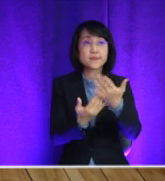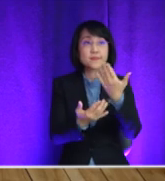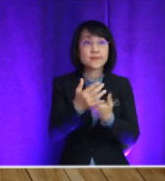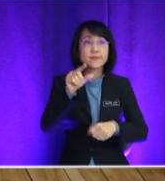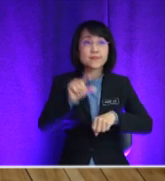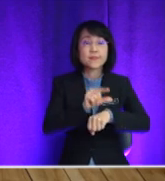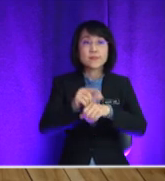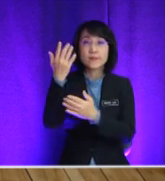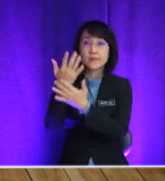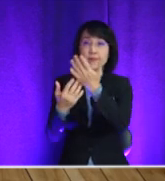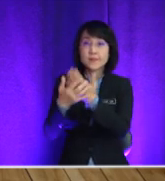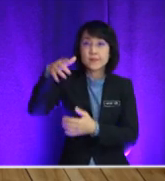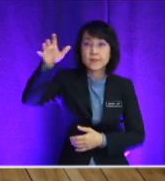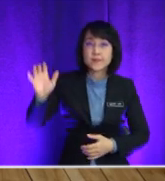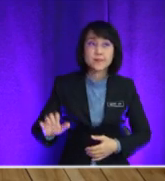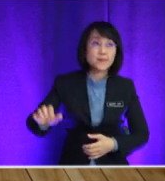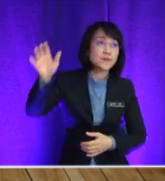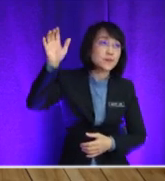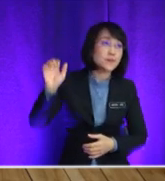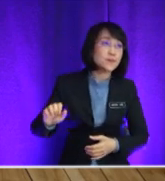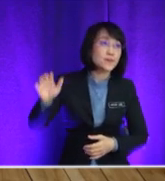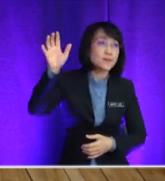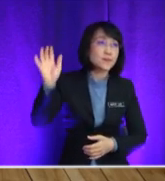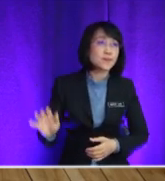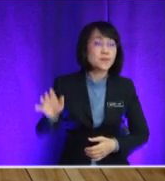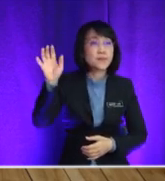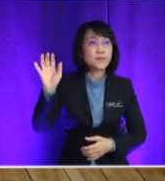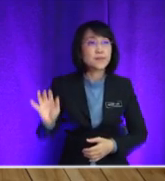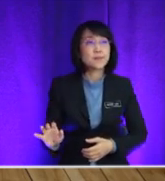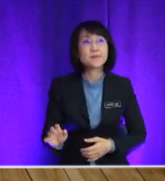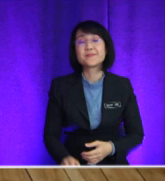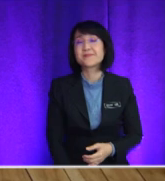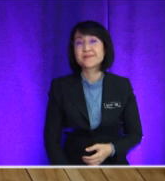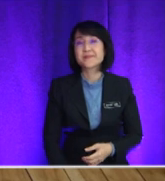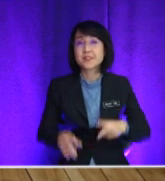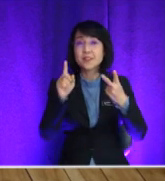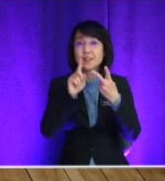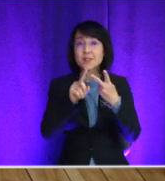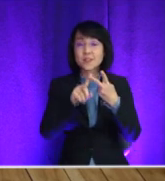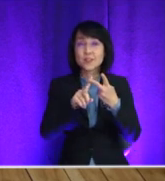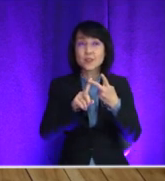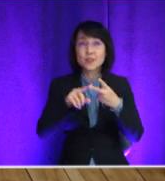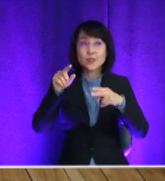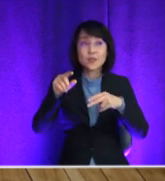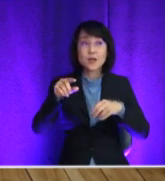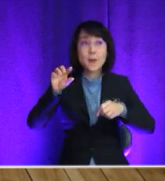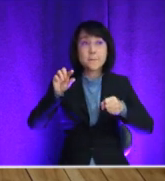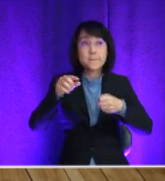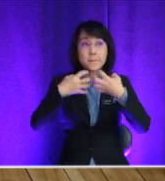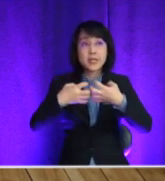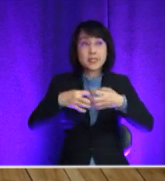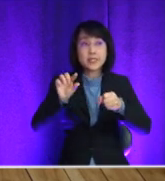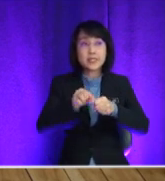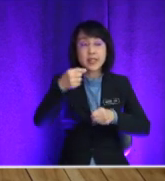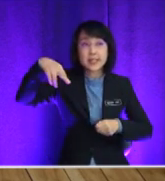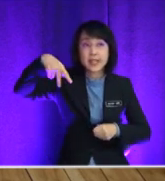roda imbang Kemudian yang kedua menggunakan kaki kayuhan kaki untuk menggerakkan Rode